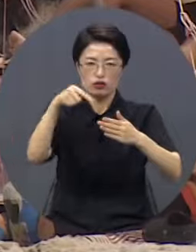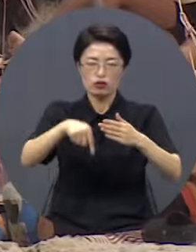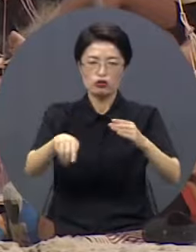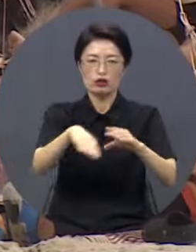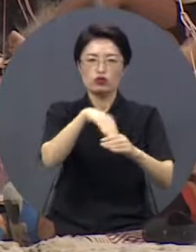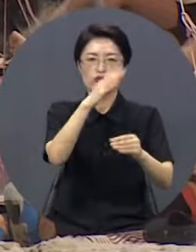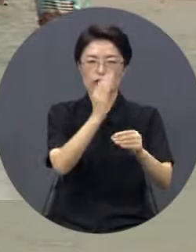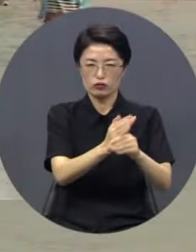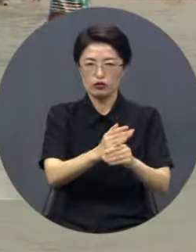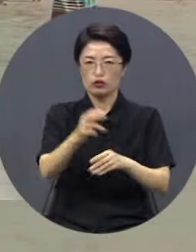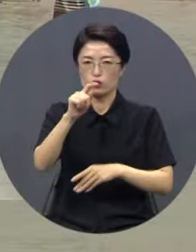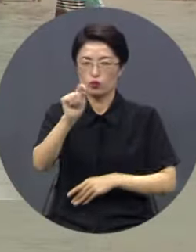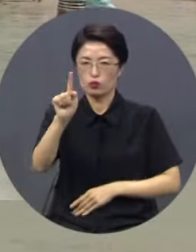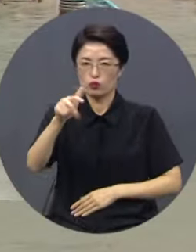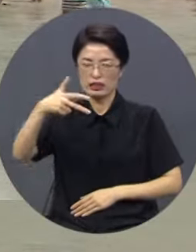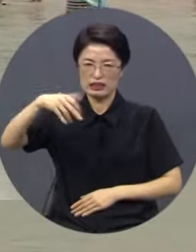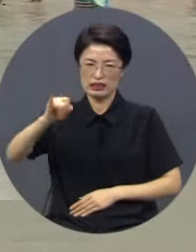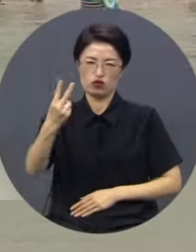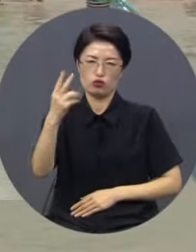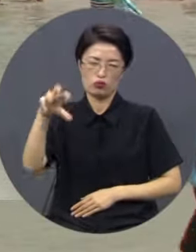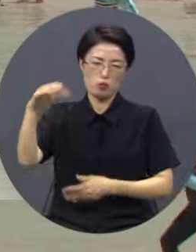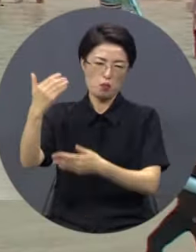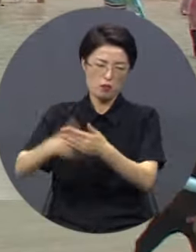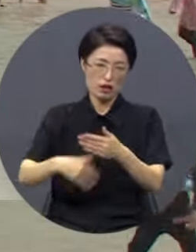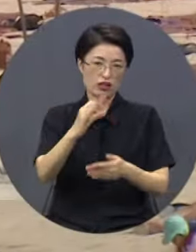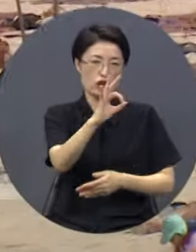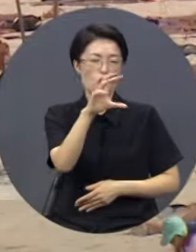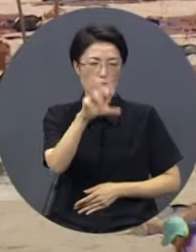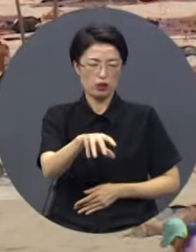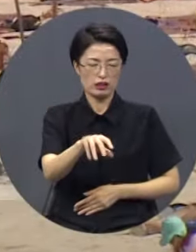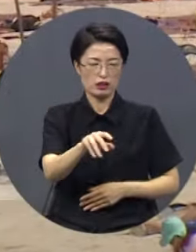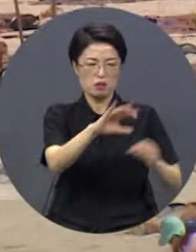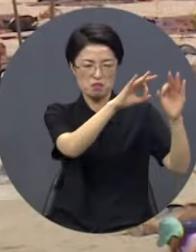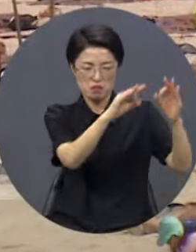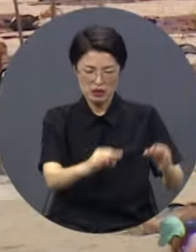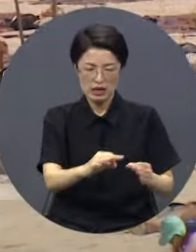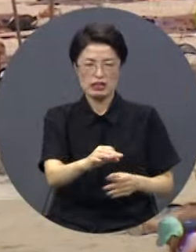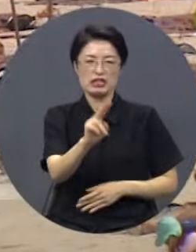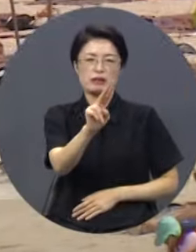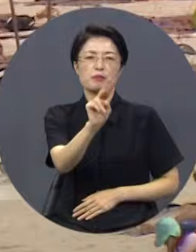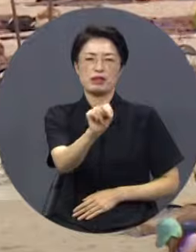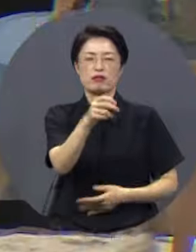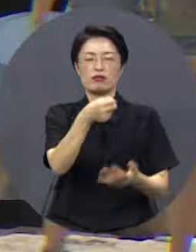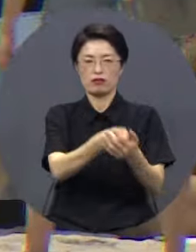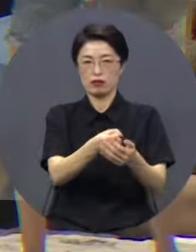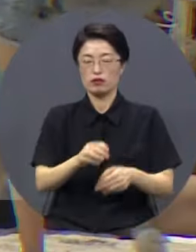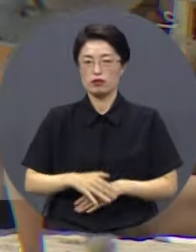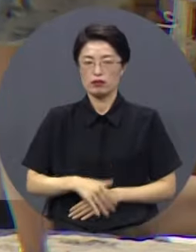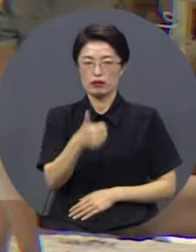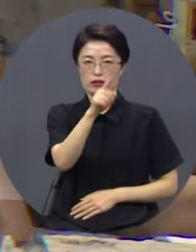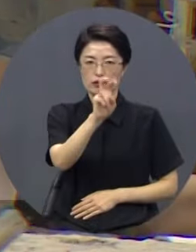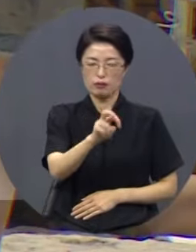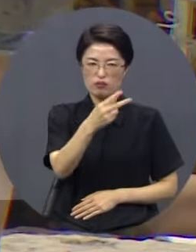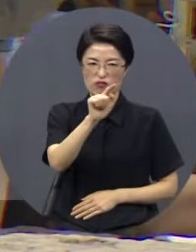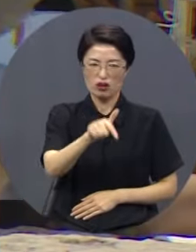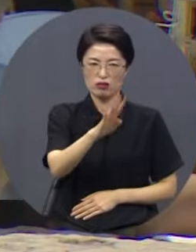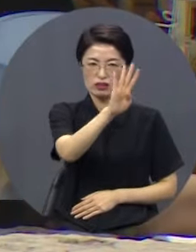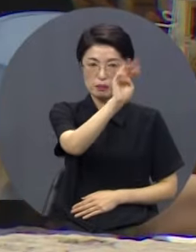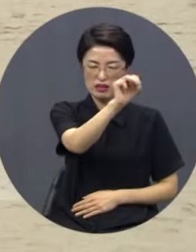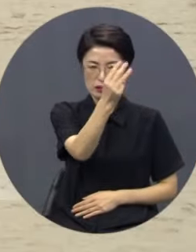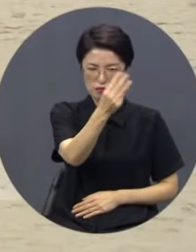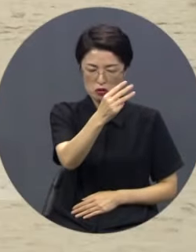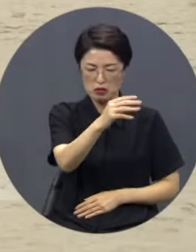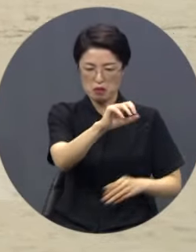개 해수욕장에서 파라솔 이용 요금을 2만 원에 맞췄습니다 덕근 4만 3,000원에서 절반